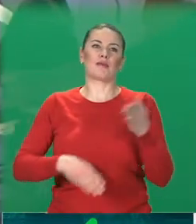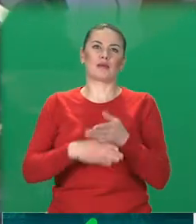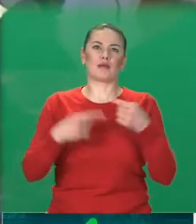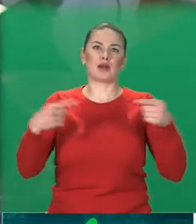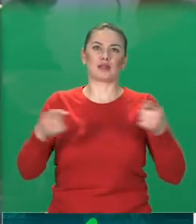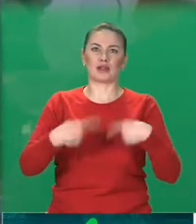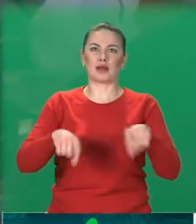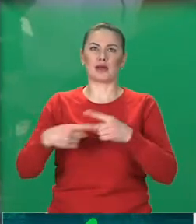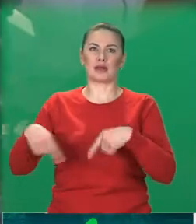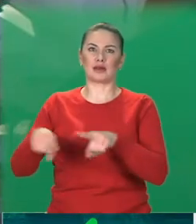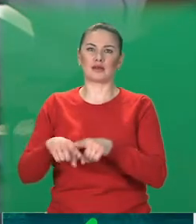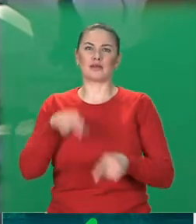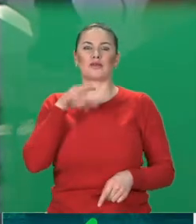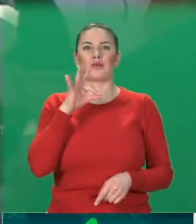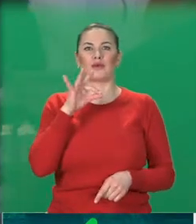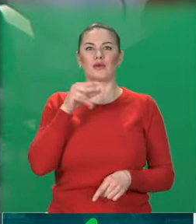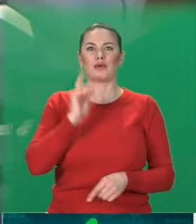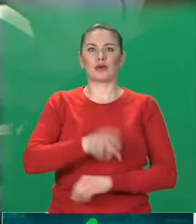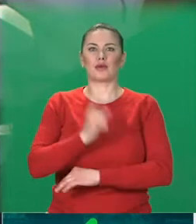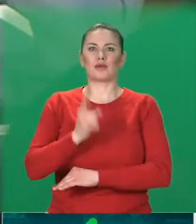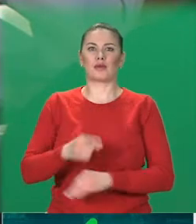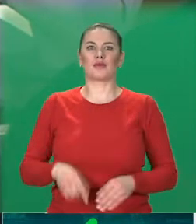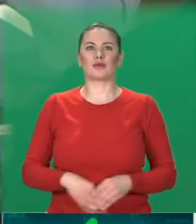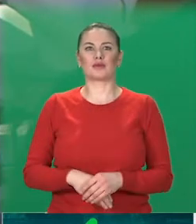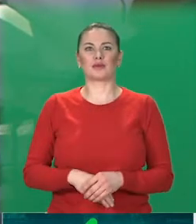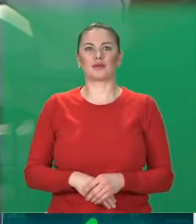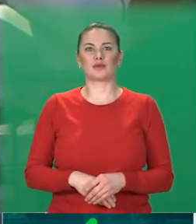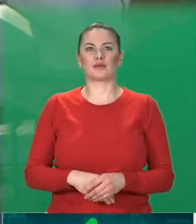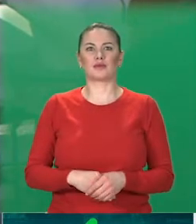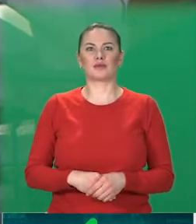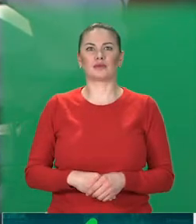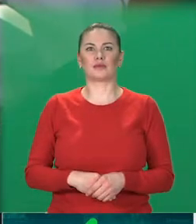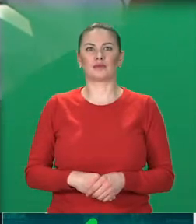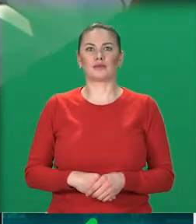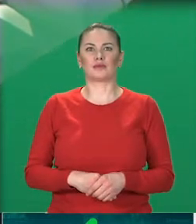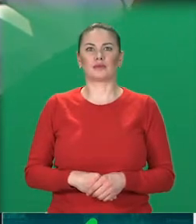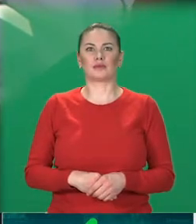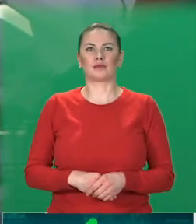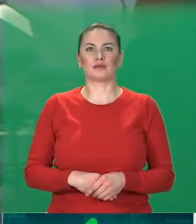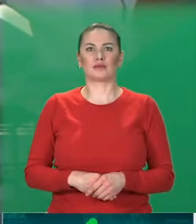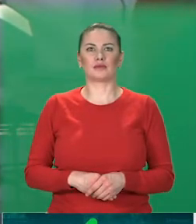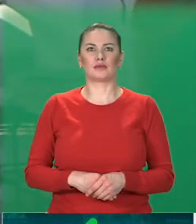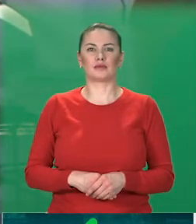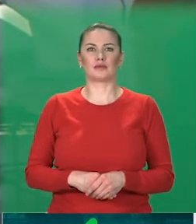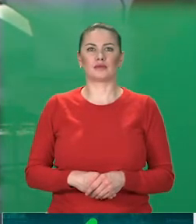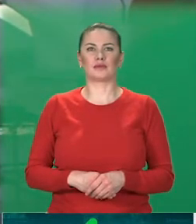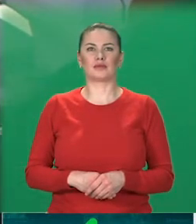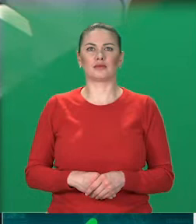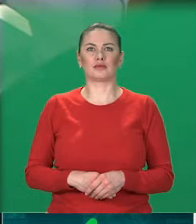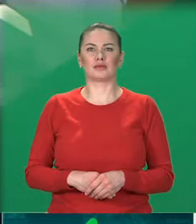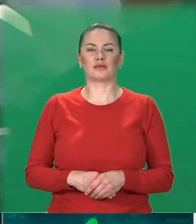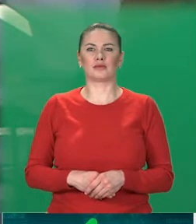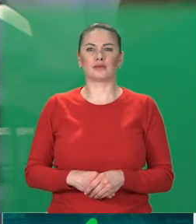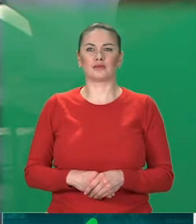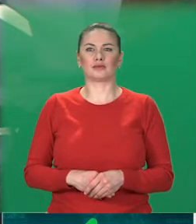свой добывающий флот прибрежного лова. Есть большой флот, который работает